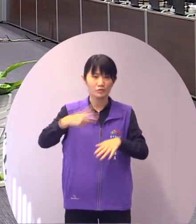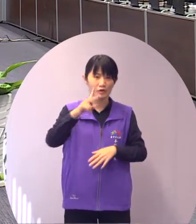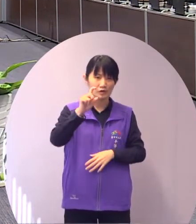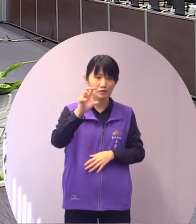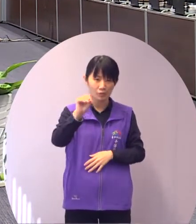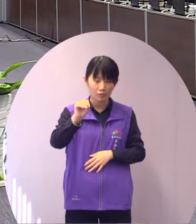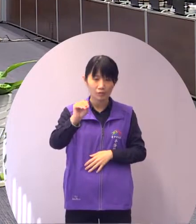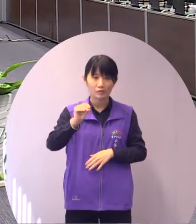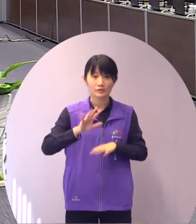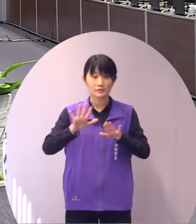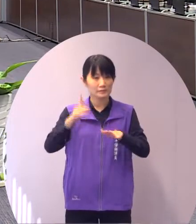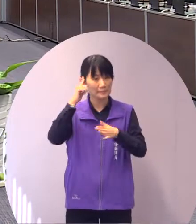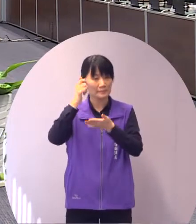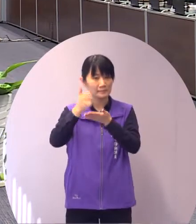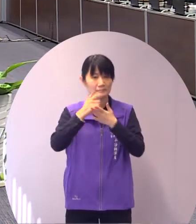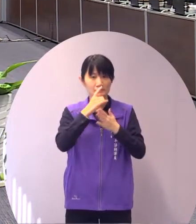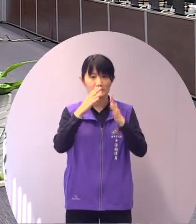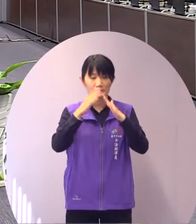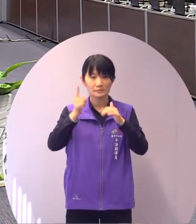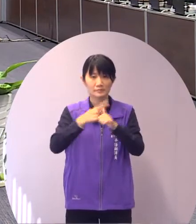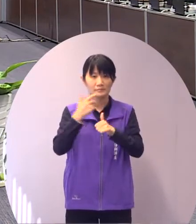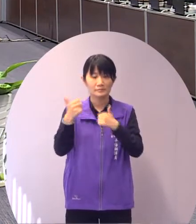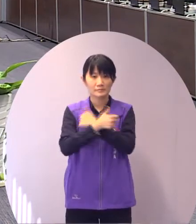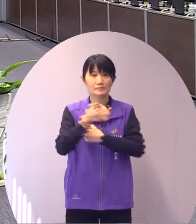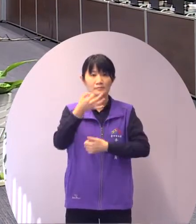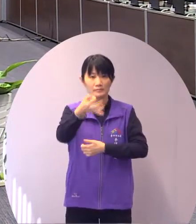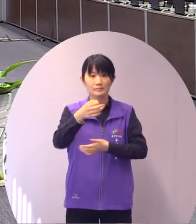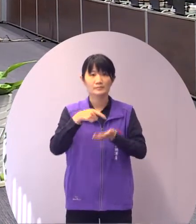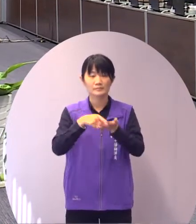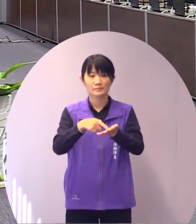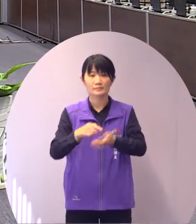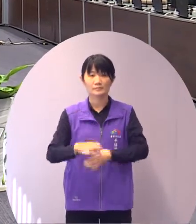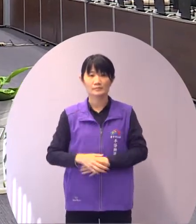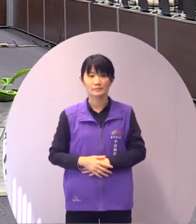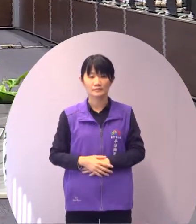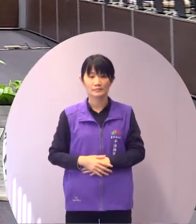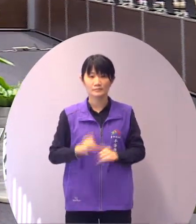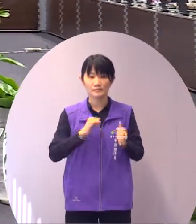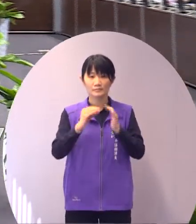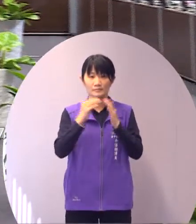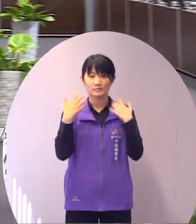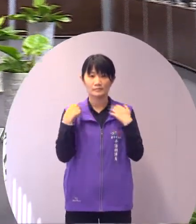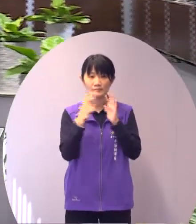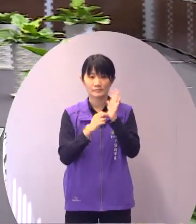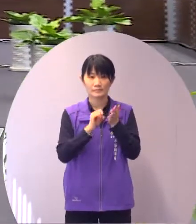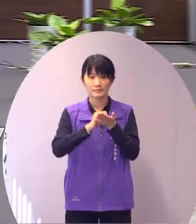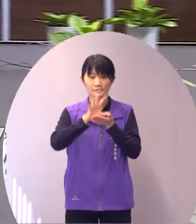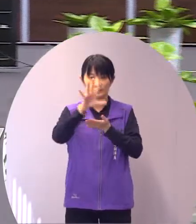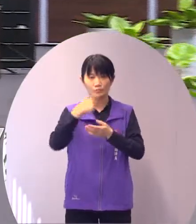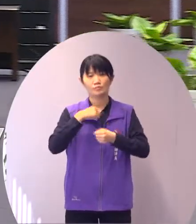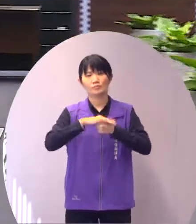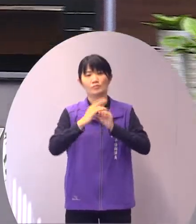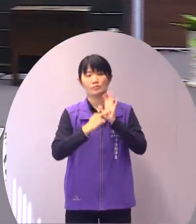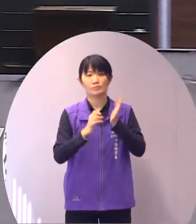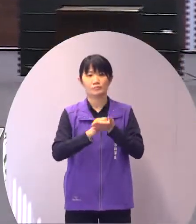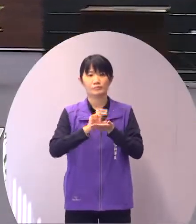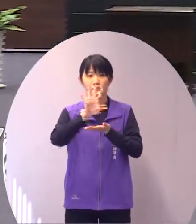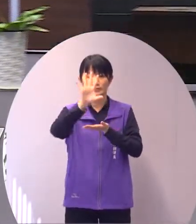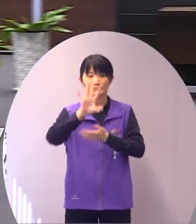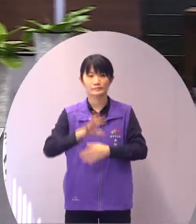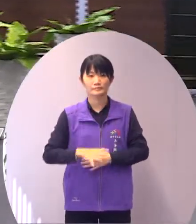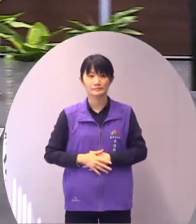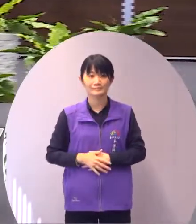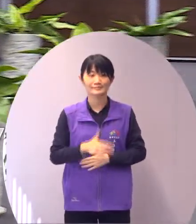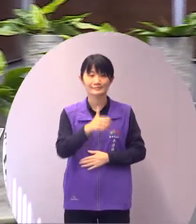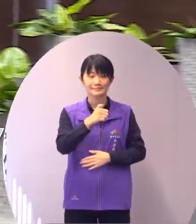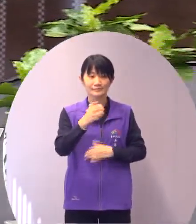210万元整，你请同意办理先行垫付，敬请审议，请社会局说明。 社会局补充报告，我们